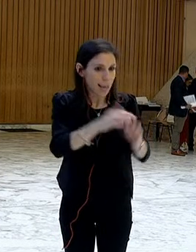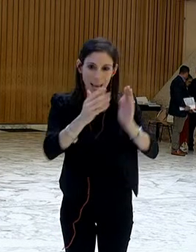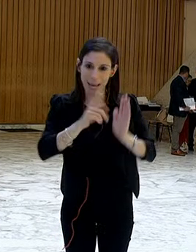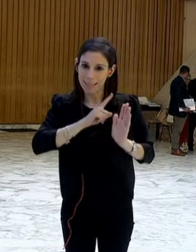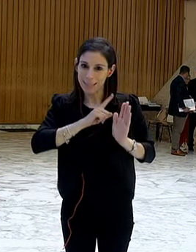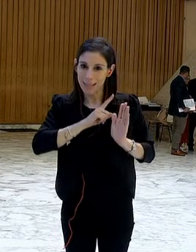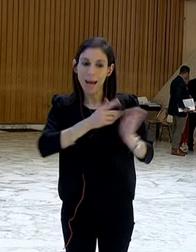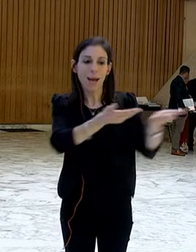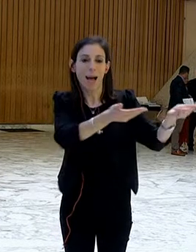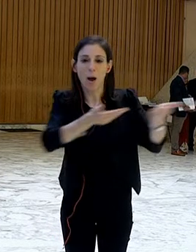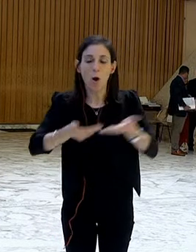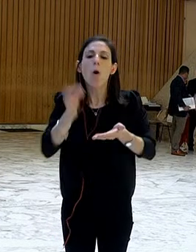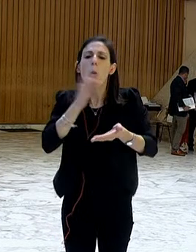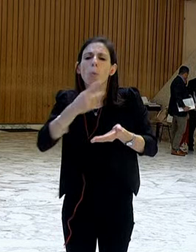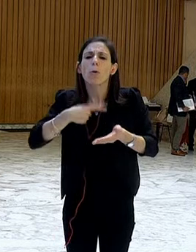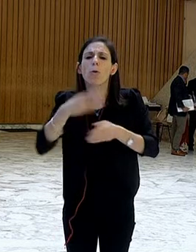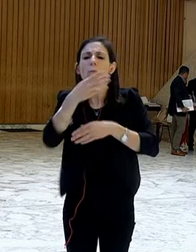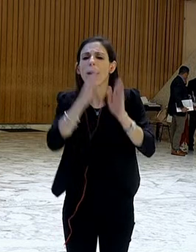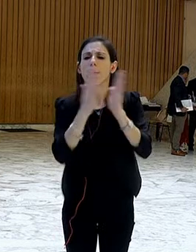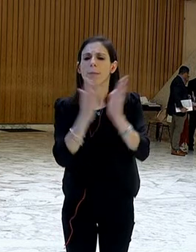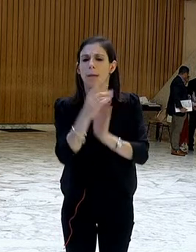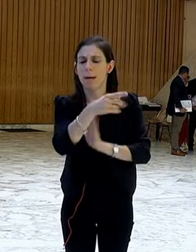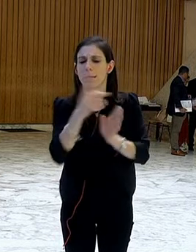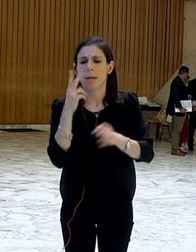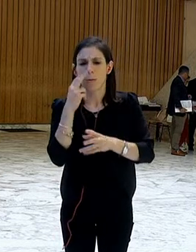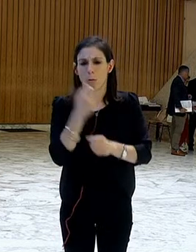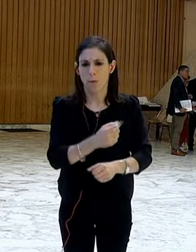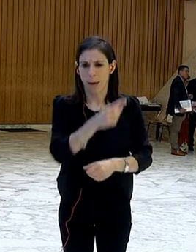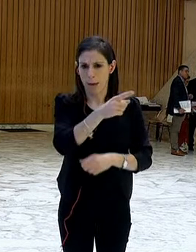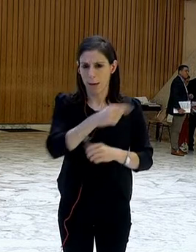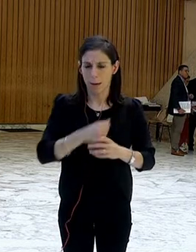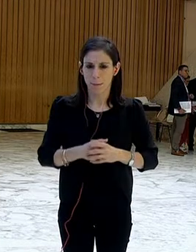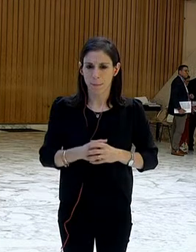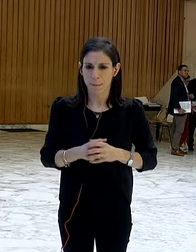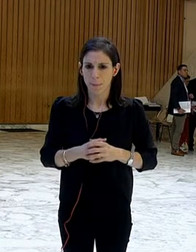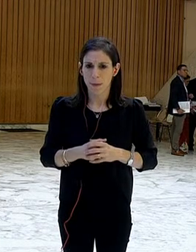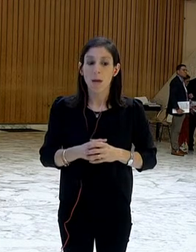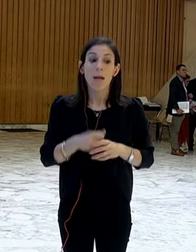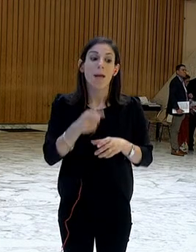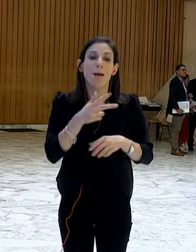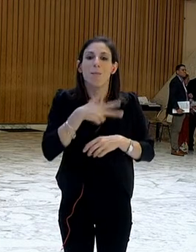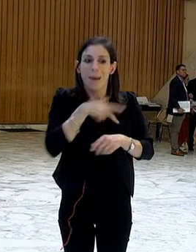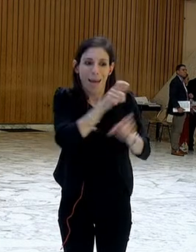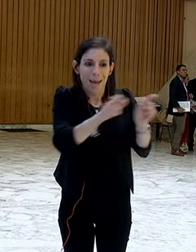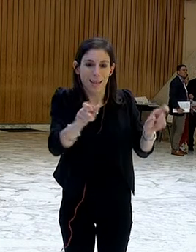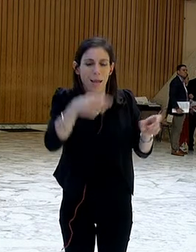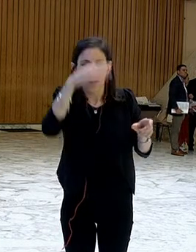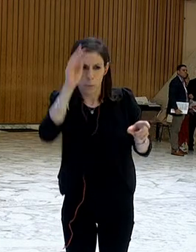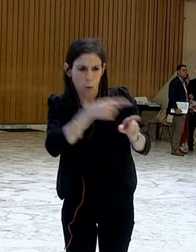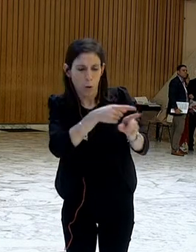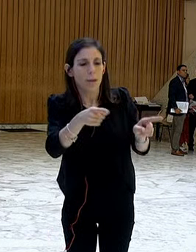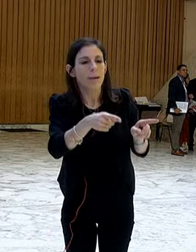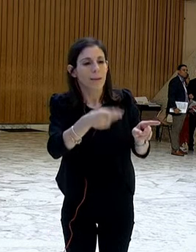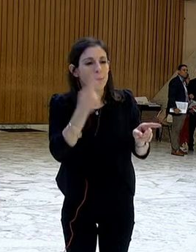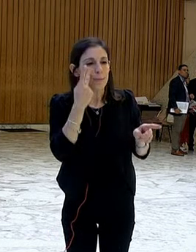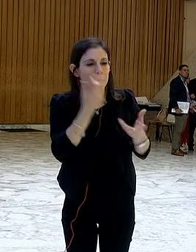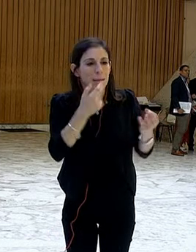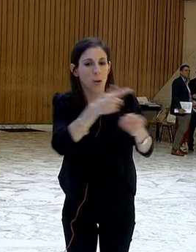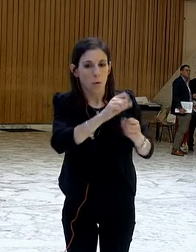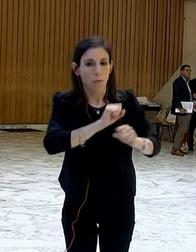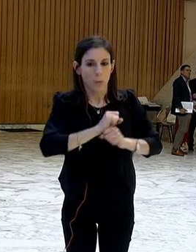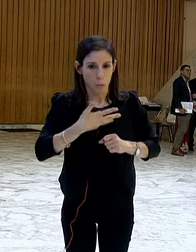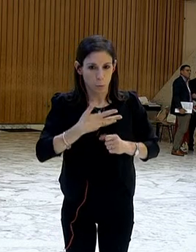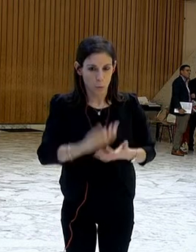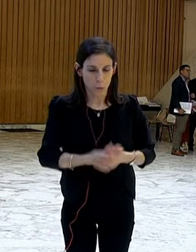paroisse. De leur côté, on remarque qu'ils nous font confiance. Un jour, nous